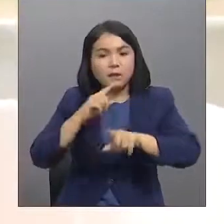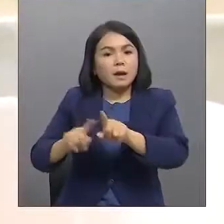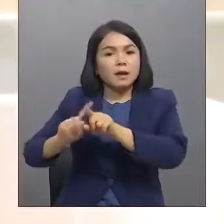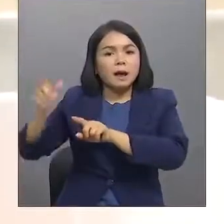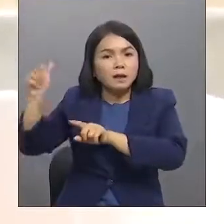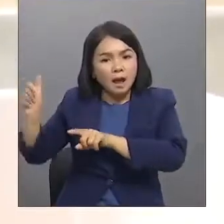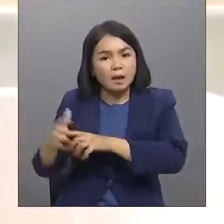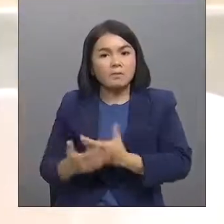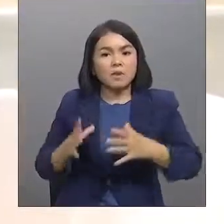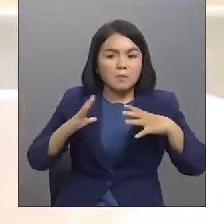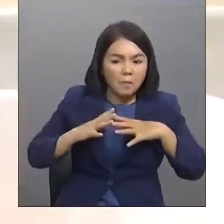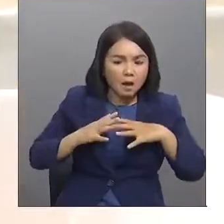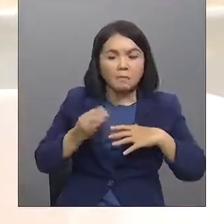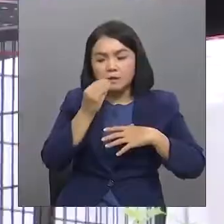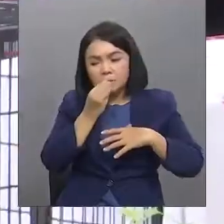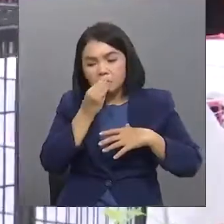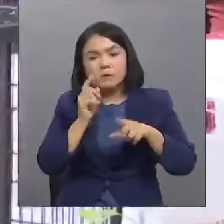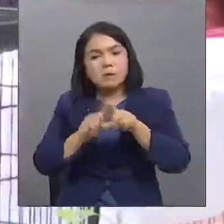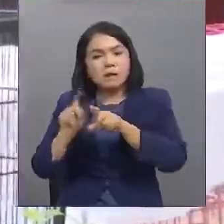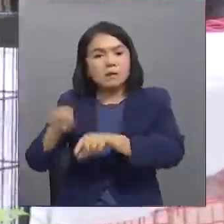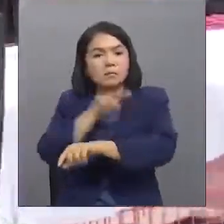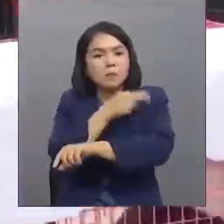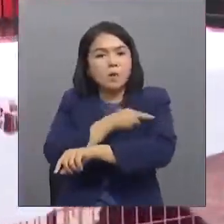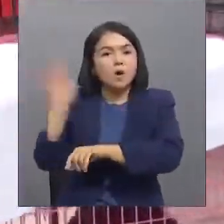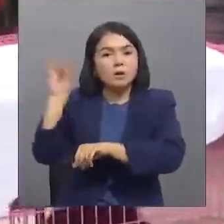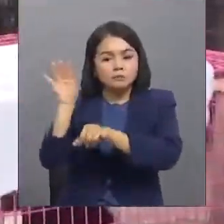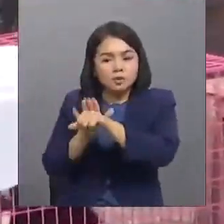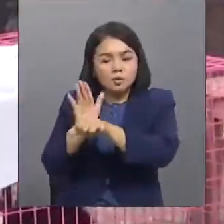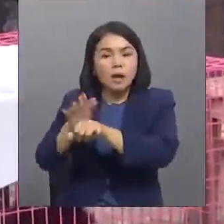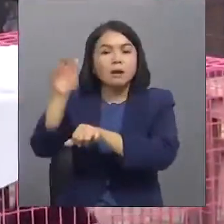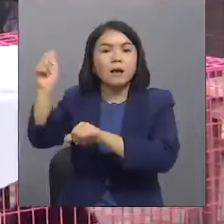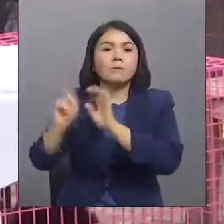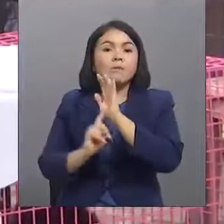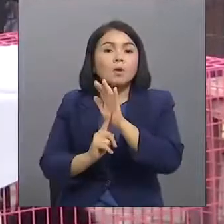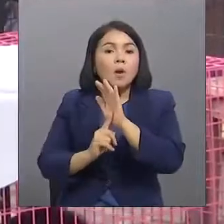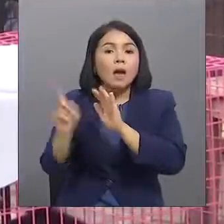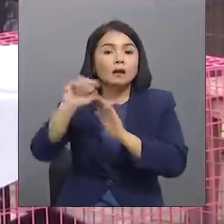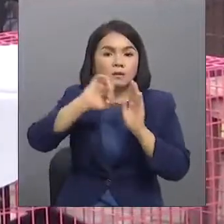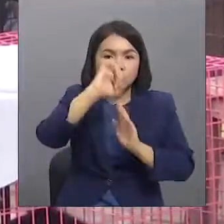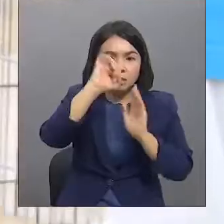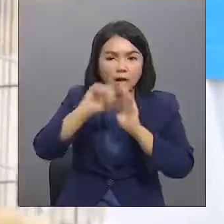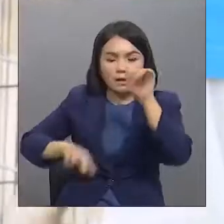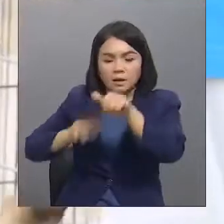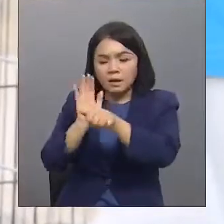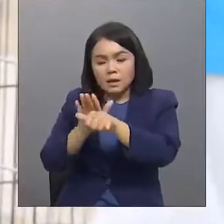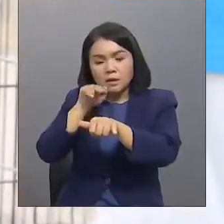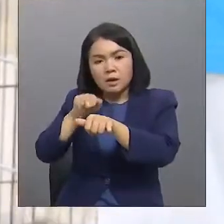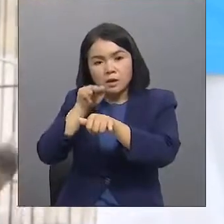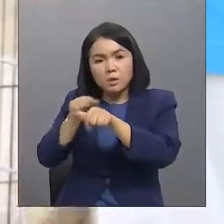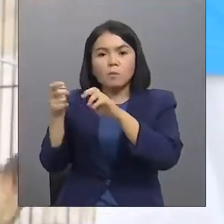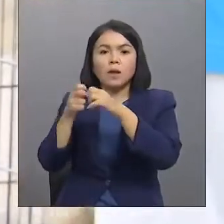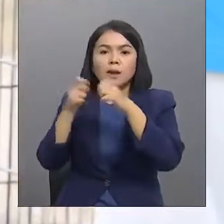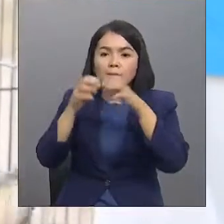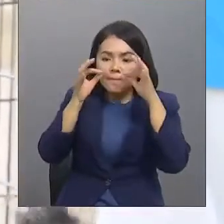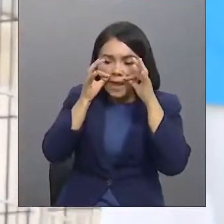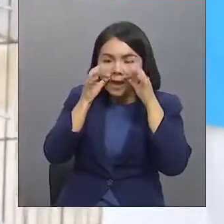ที่พักอาหารและสัตวแพทย์คอยดูแลเพื่อให้เป็นต้นแบบของจังหวัดเชียงใหม่ในการแก้ปัญหาสุนัขและแมวจ